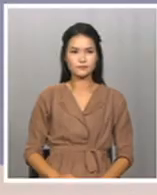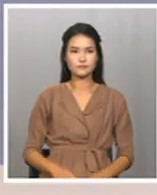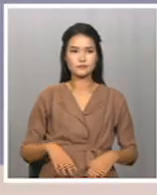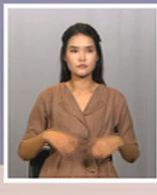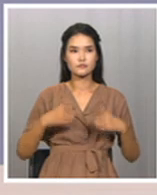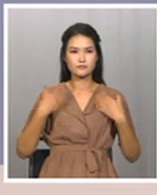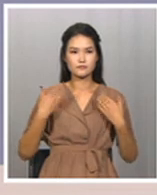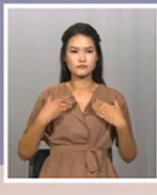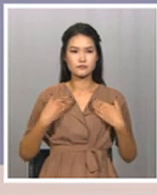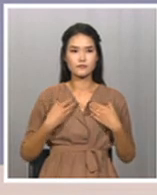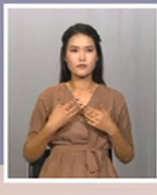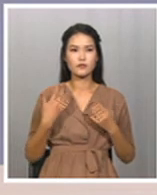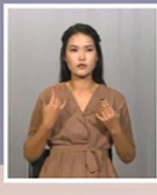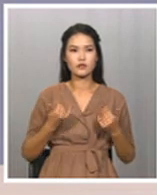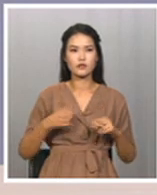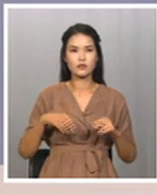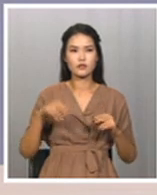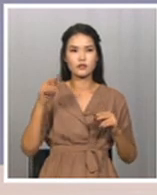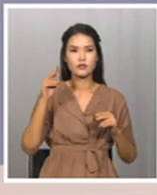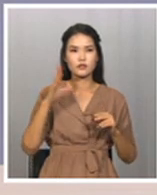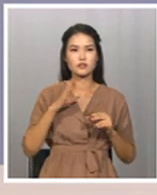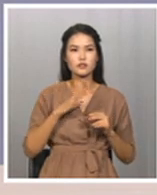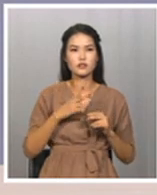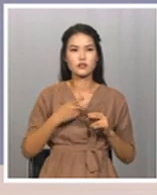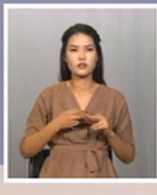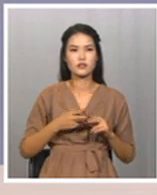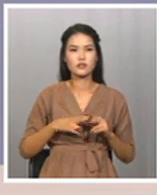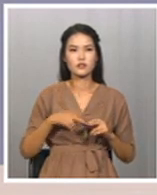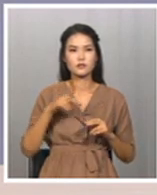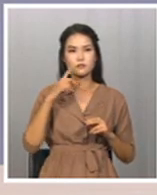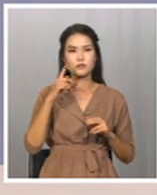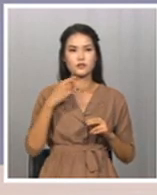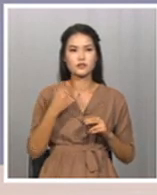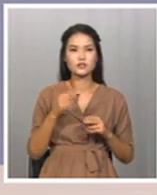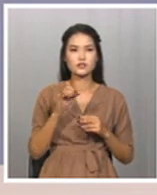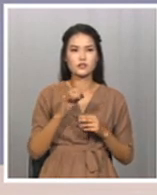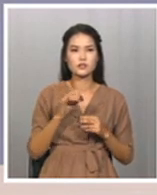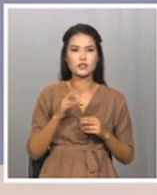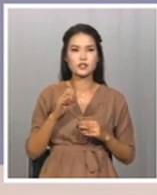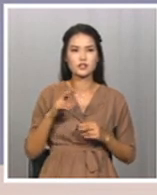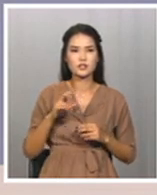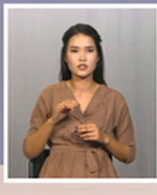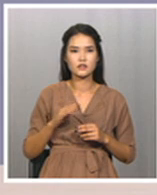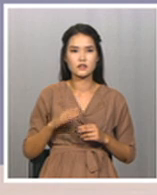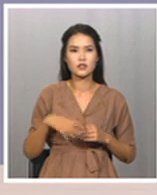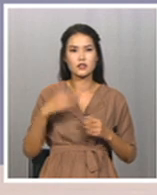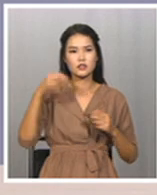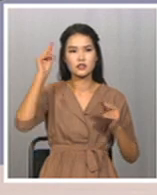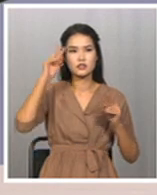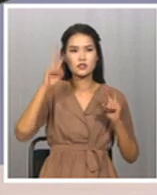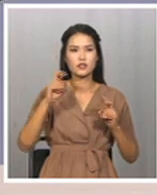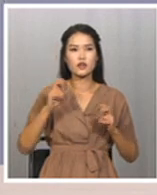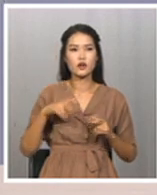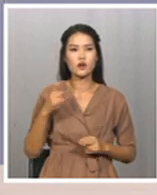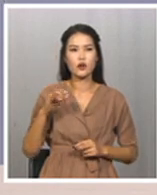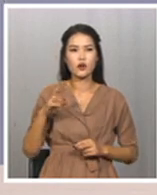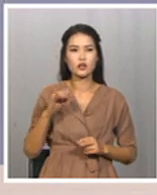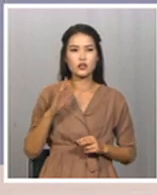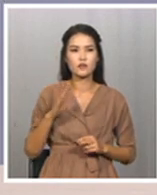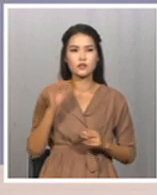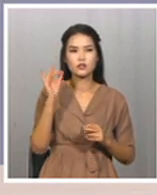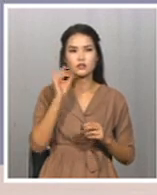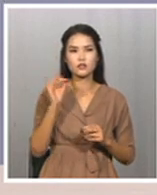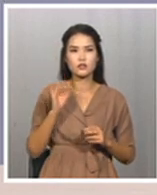Здравствуйте! Мы продолжаем изучение раздела «Молодежь и средства массовой информации». Тема урока – хроника в